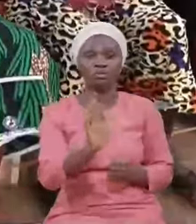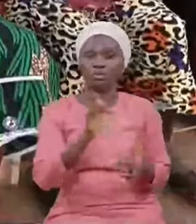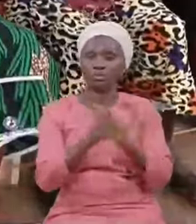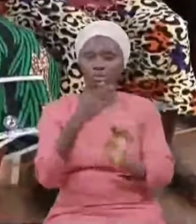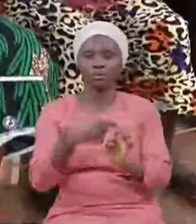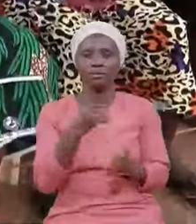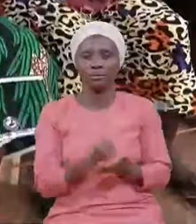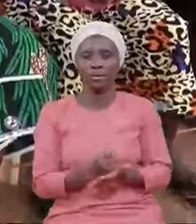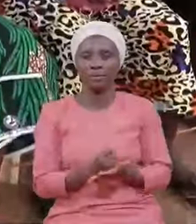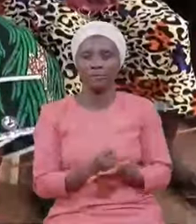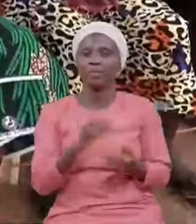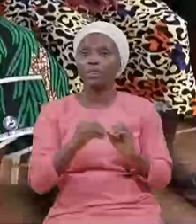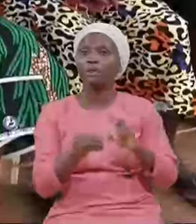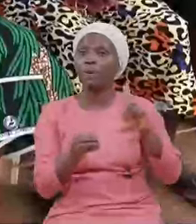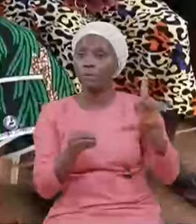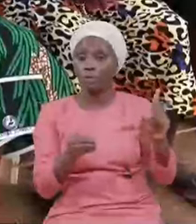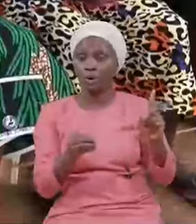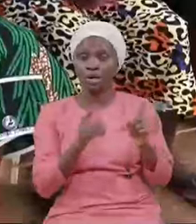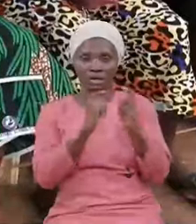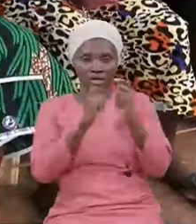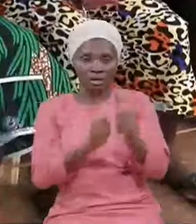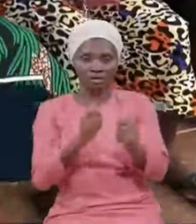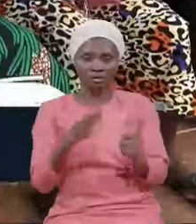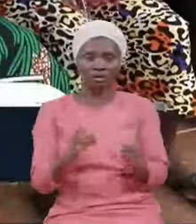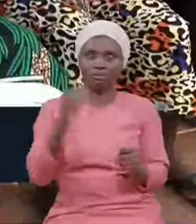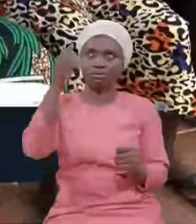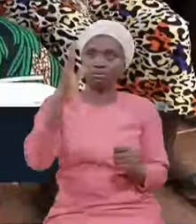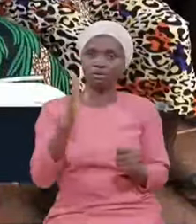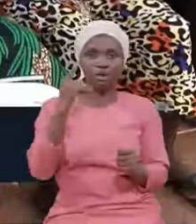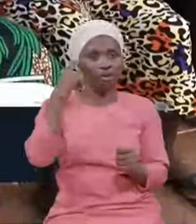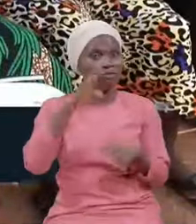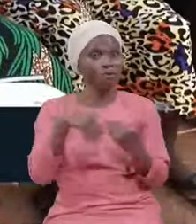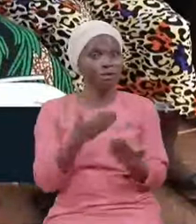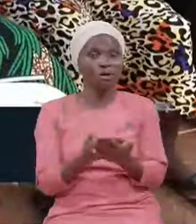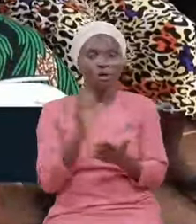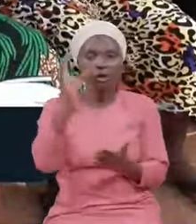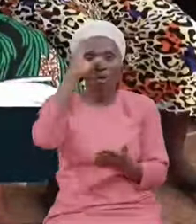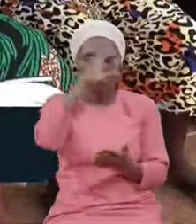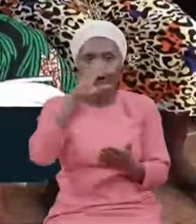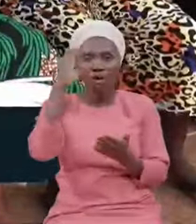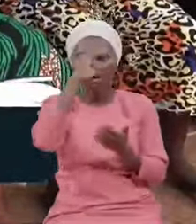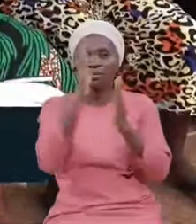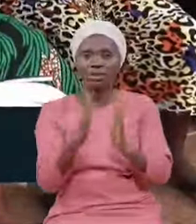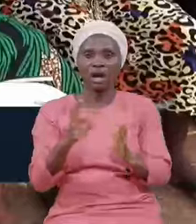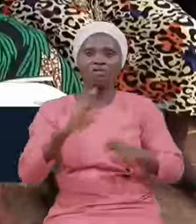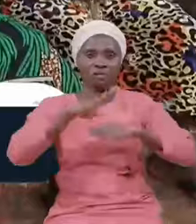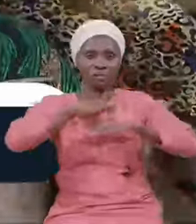Jésus. Donc, premièrement, c'est le don de Dieu pour la satisfaction de tous les chercheurs.